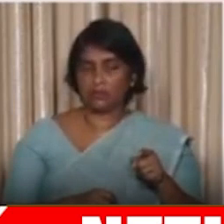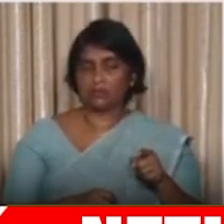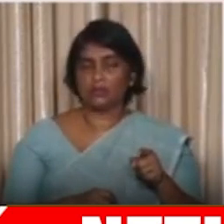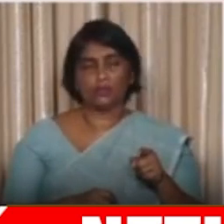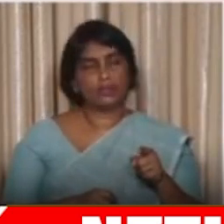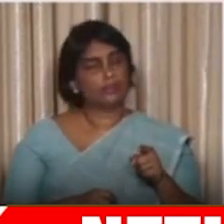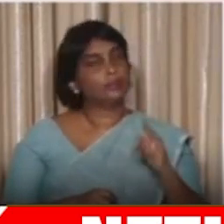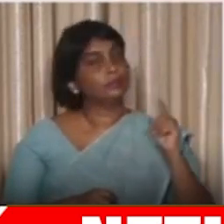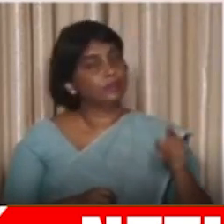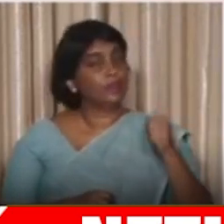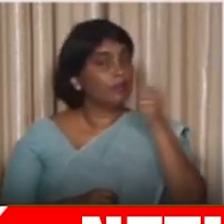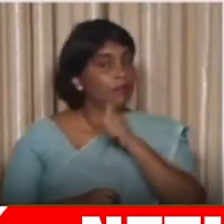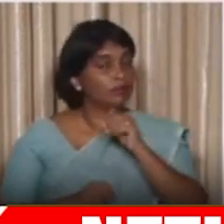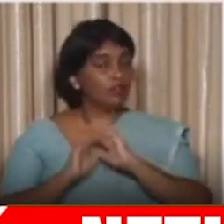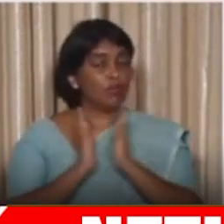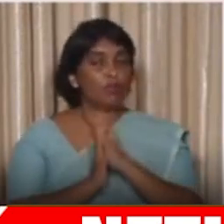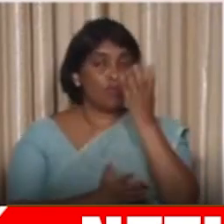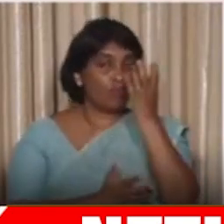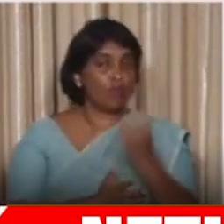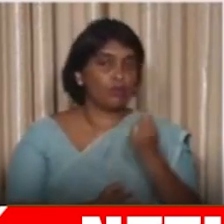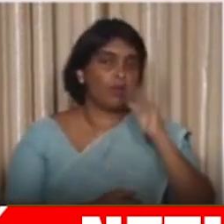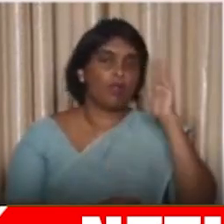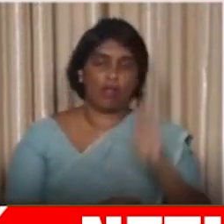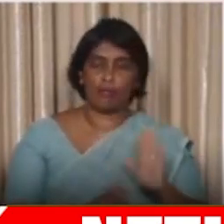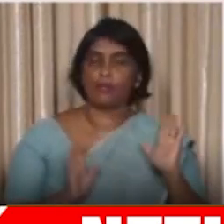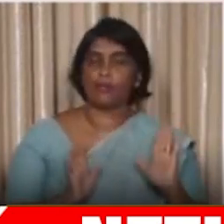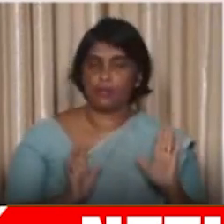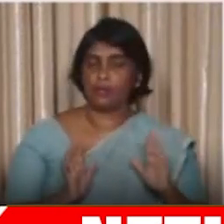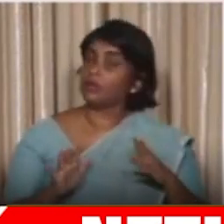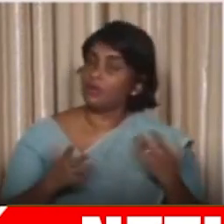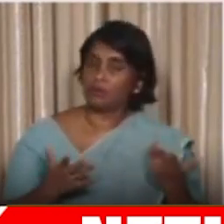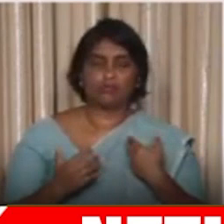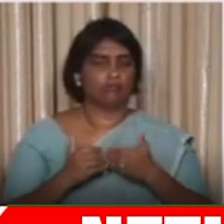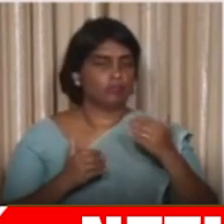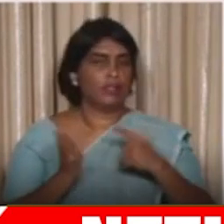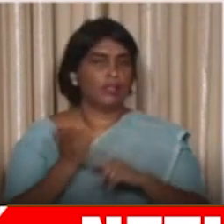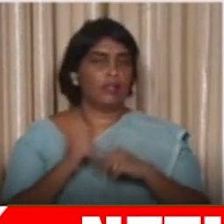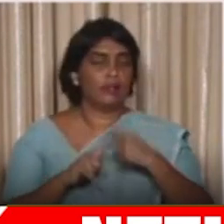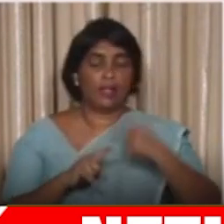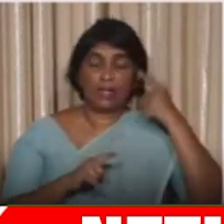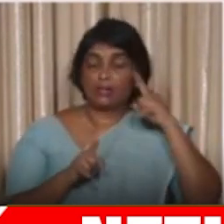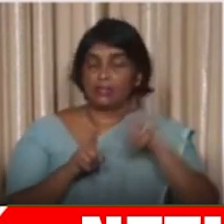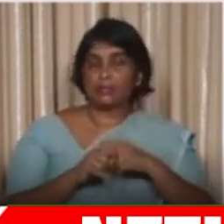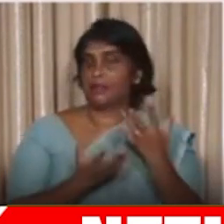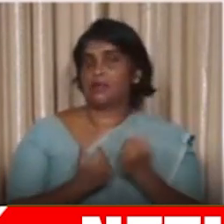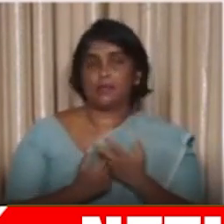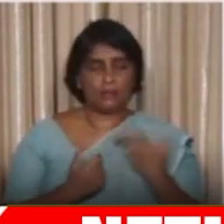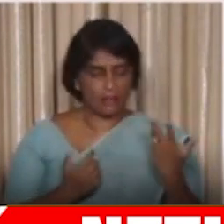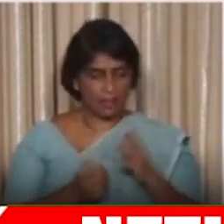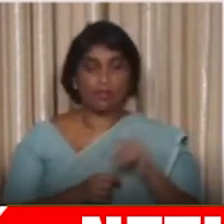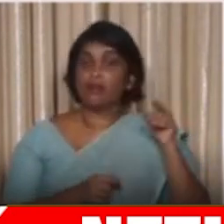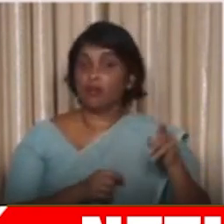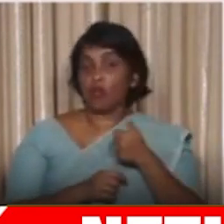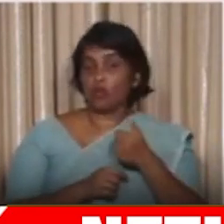ඒ අරක්කු බෝතලේ ගාන අඩු වෙන්න ඕන. නැත්තම් කවදාක්වත් බදු හිතන විදියට බදු ගන්න බෑ. මොකද